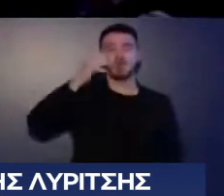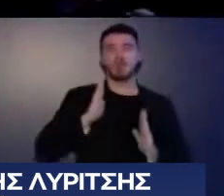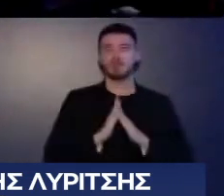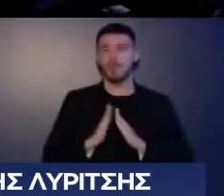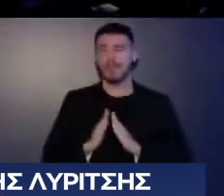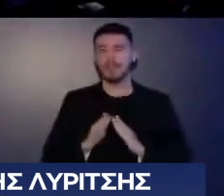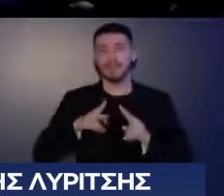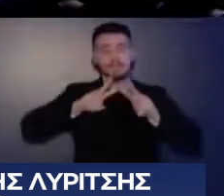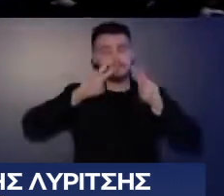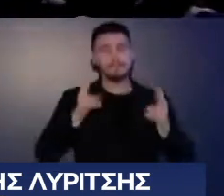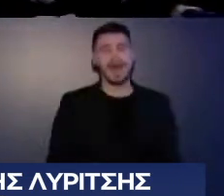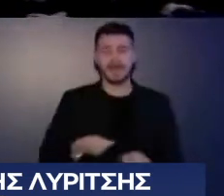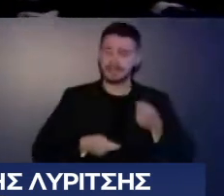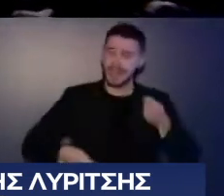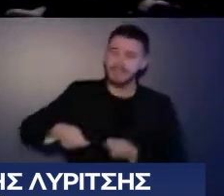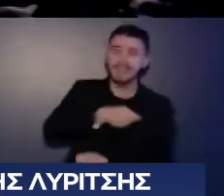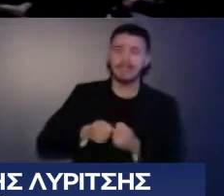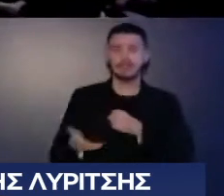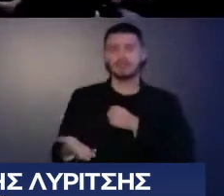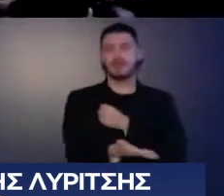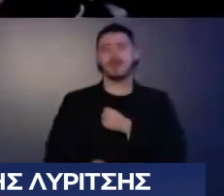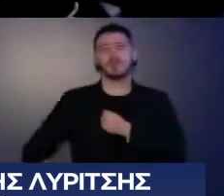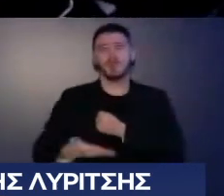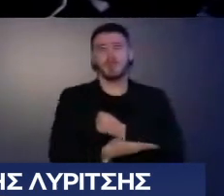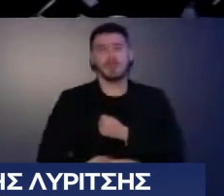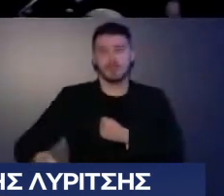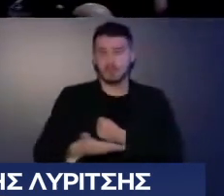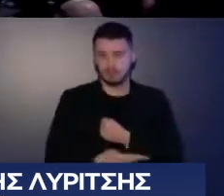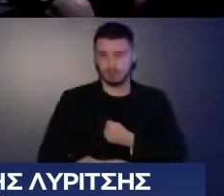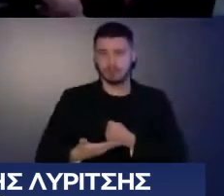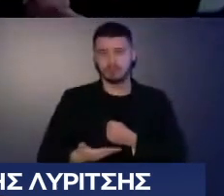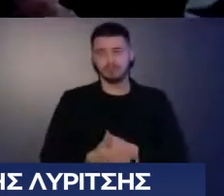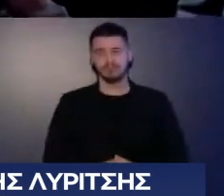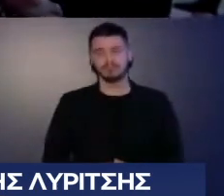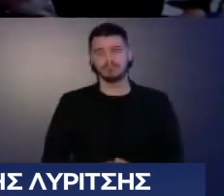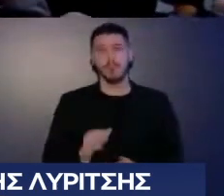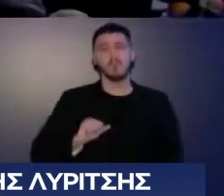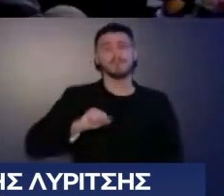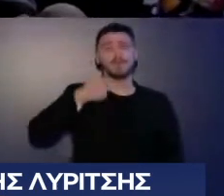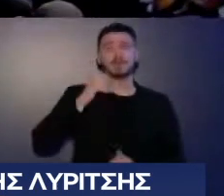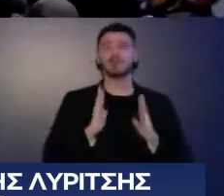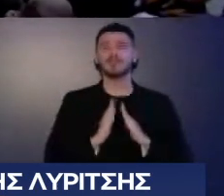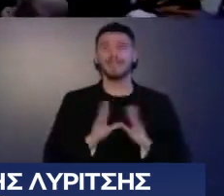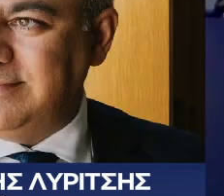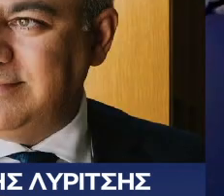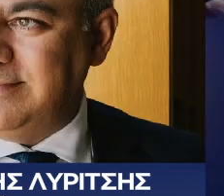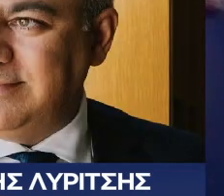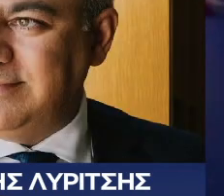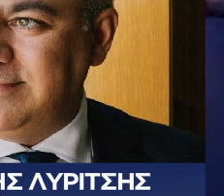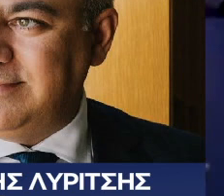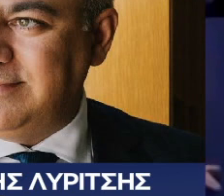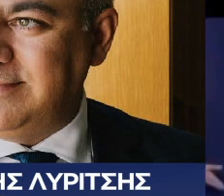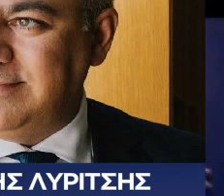πρόταση ολιστική μέσα από την οποία επιχειρεί να επαναθεμελιώσει τη